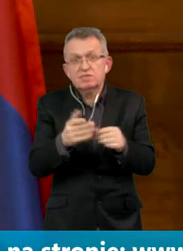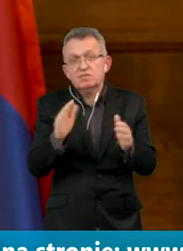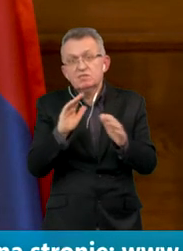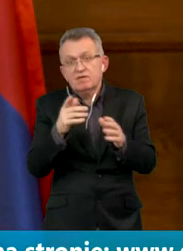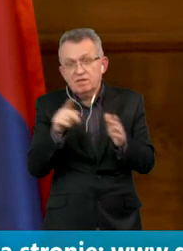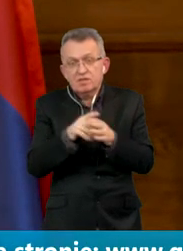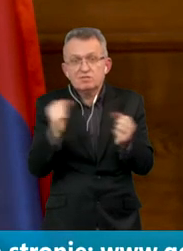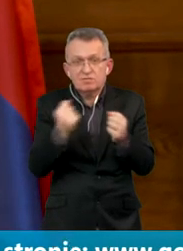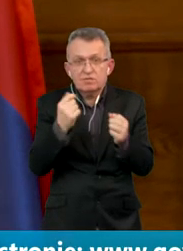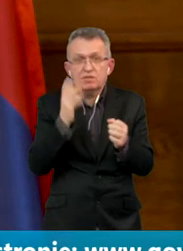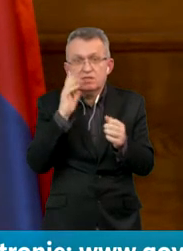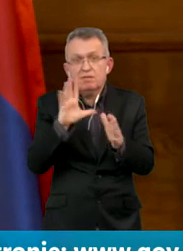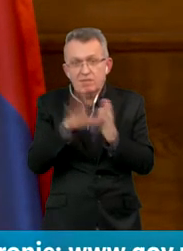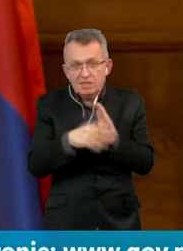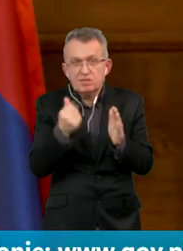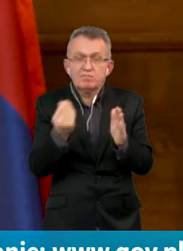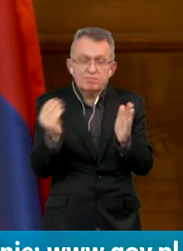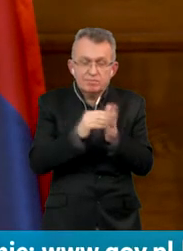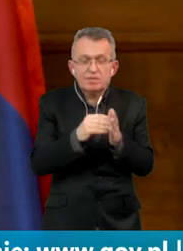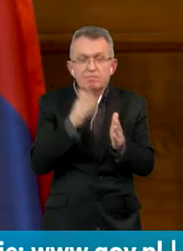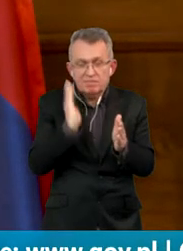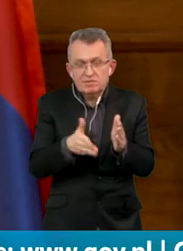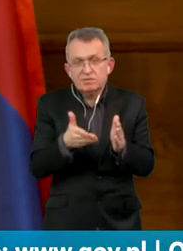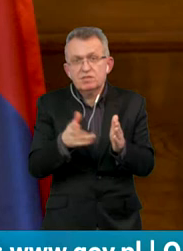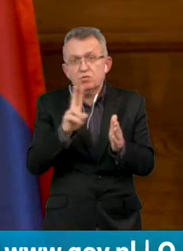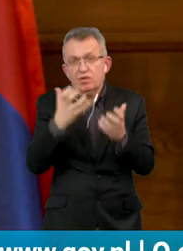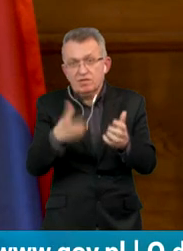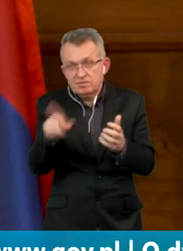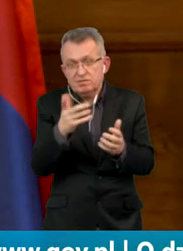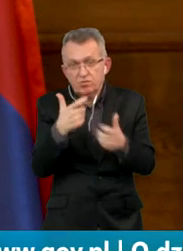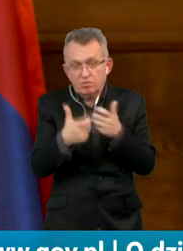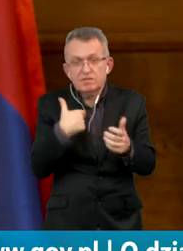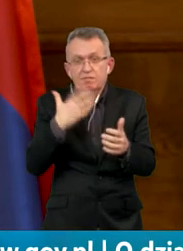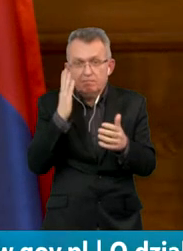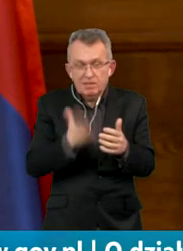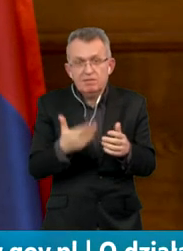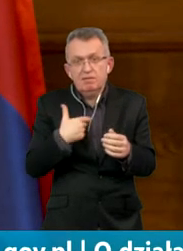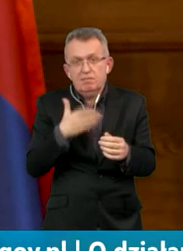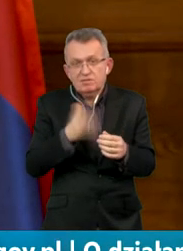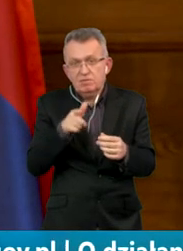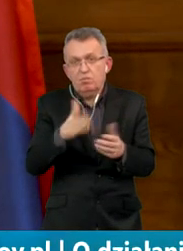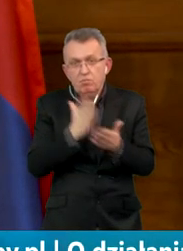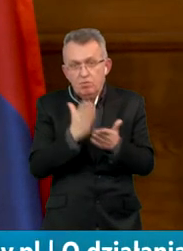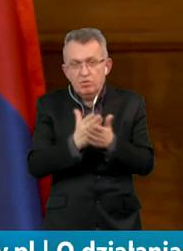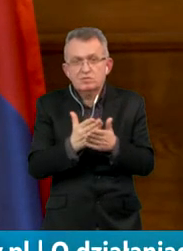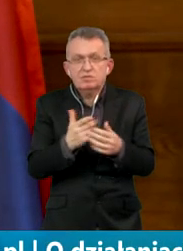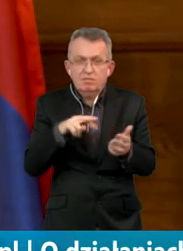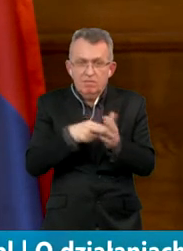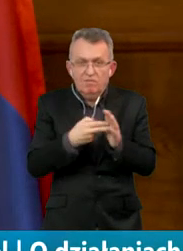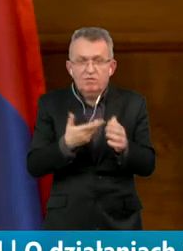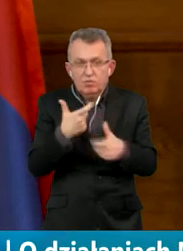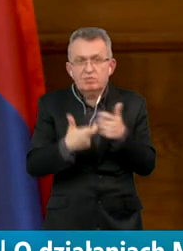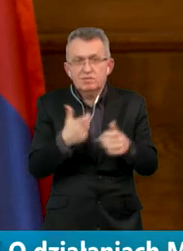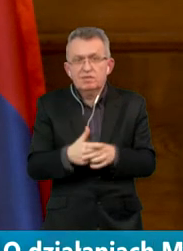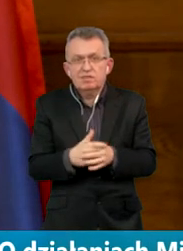oczywiście zaangażowanie też ze strony miasta finansowym w to przedsięwzięcie, wówczas będziemy taką pomoc uruchamiali. Na